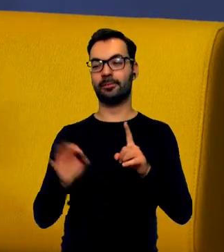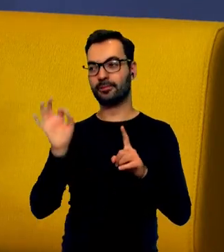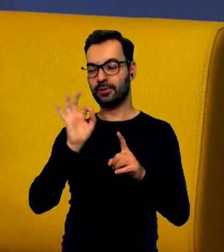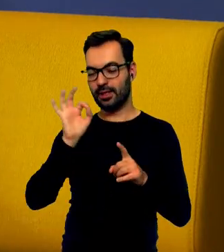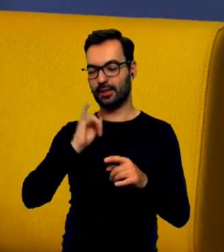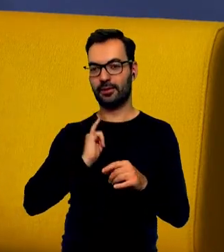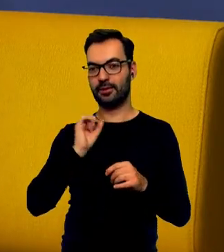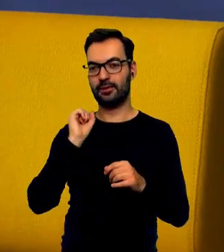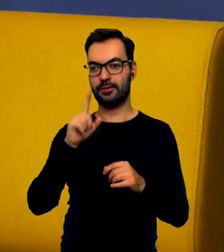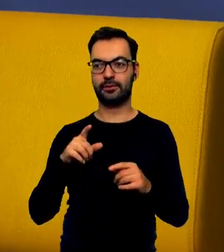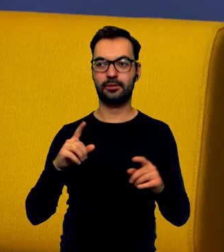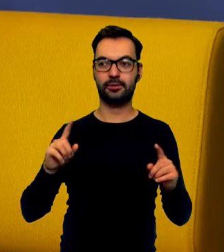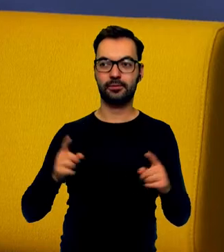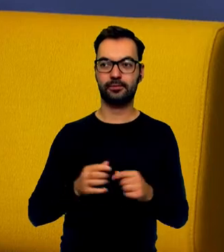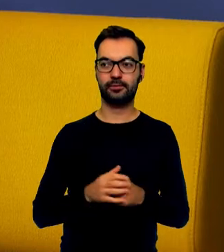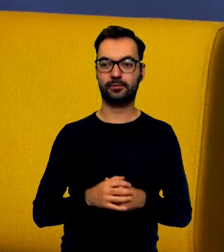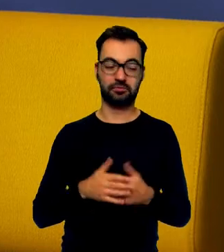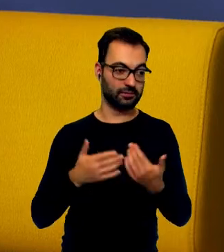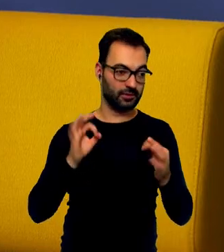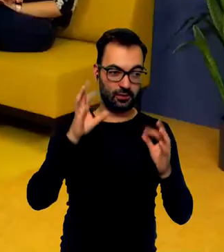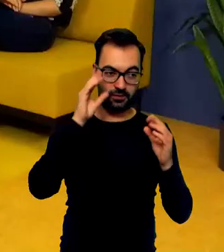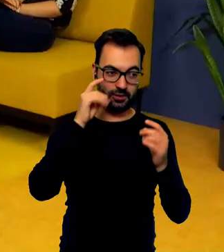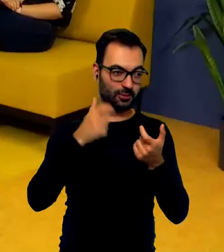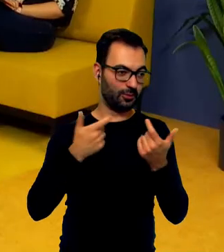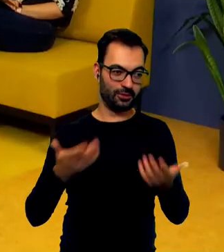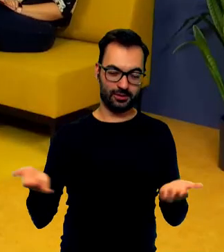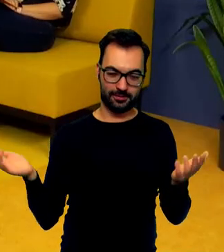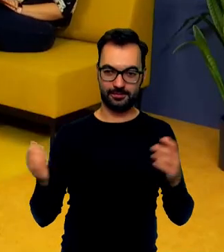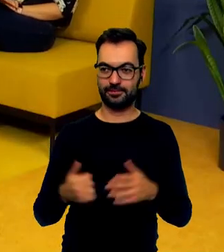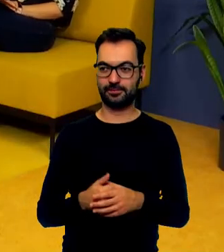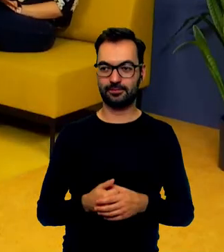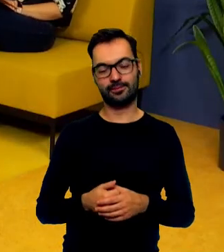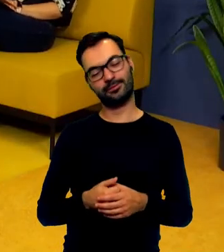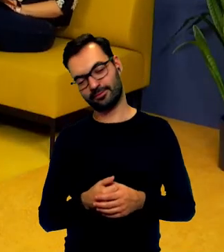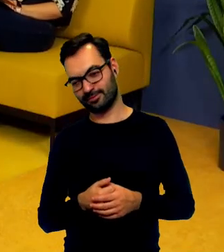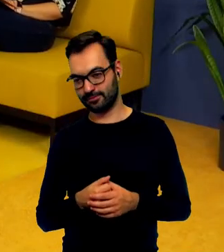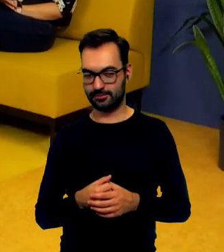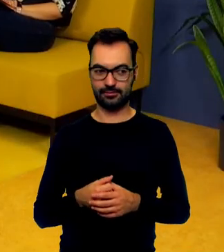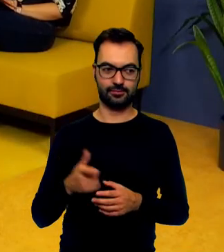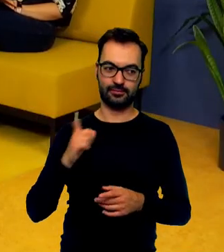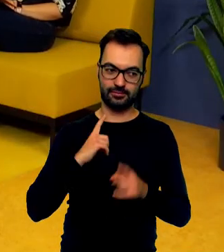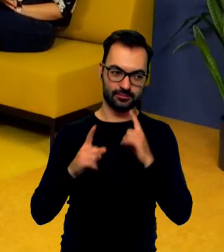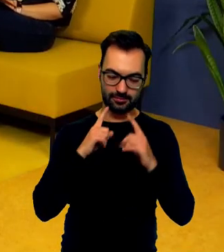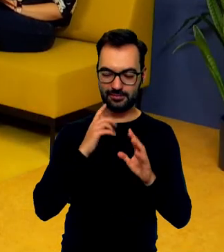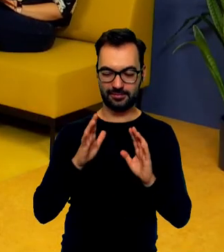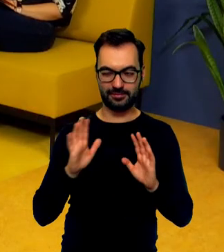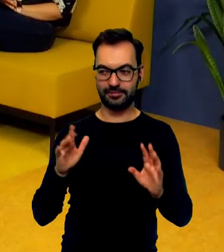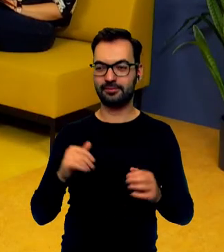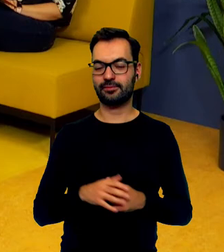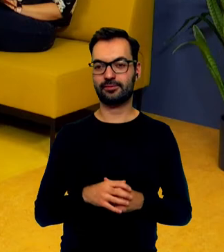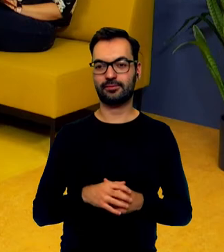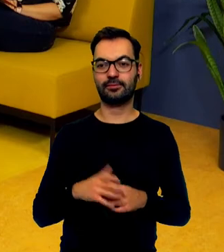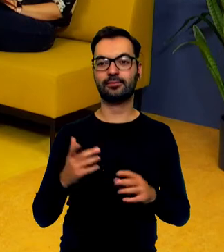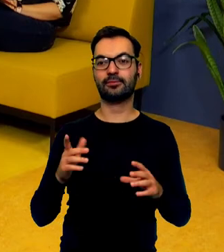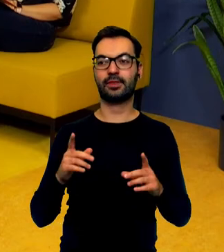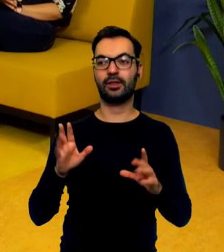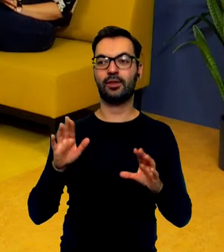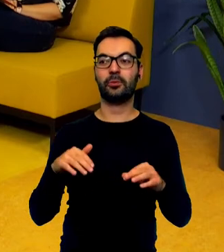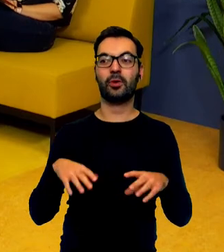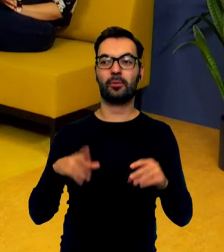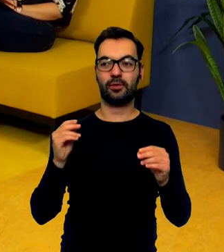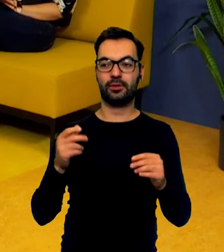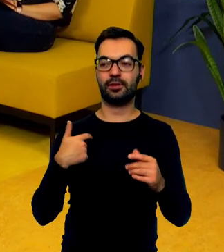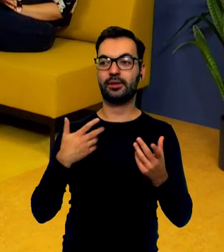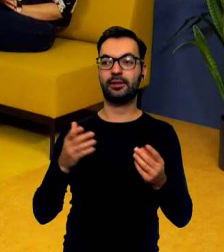jeszcze bardzo krótko, to jeszcze chciałbym... To jest twój wieczór, wszystko można. No wiesz, to jest nasza rozmowa, ale zaczynamy dopiero,